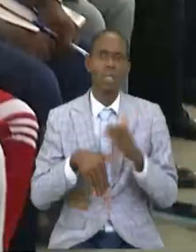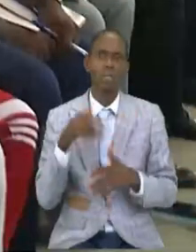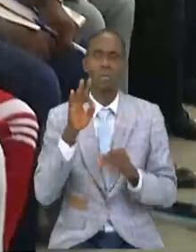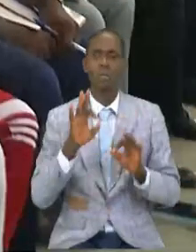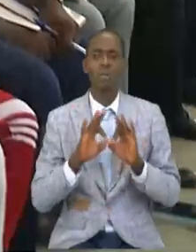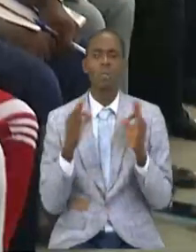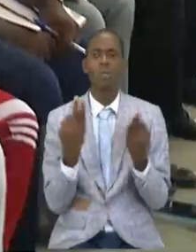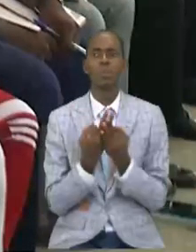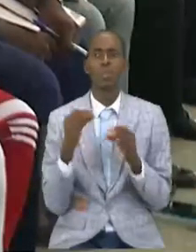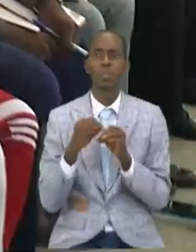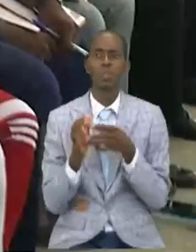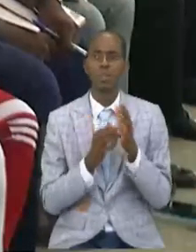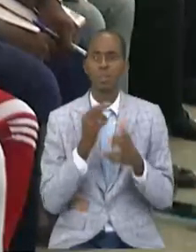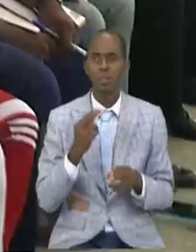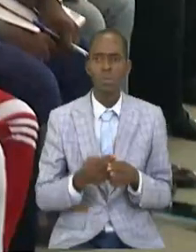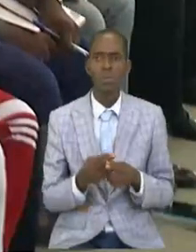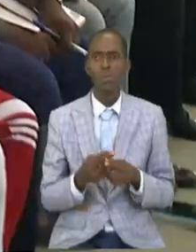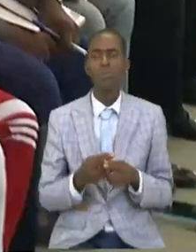famille.